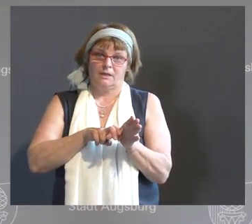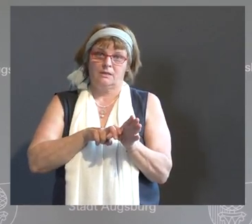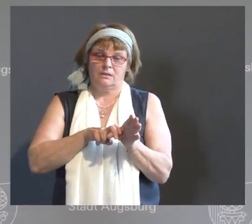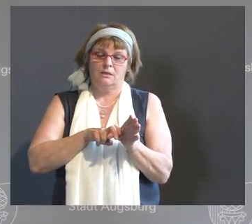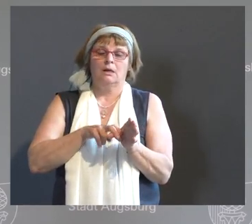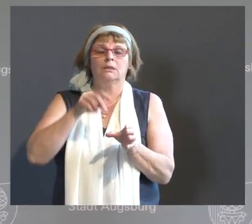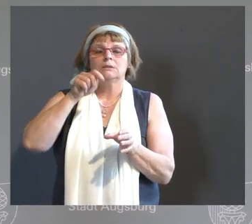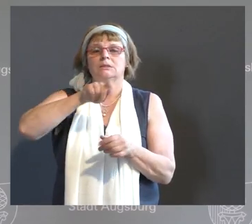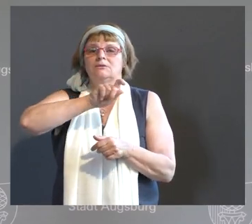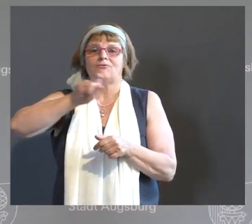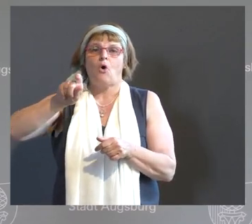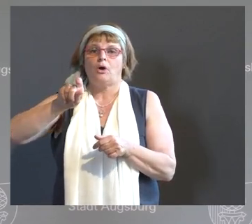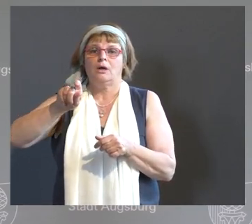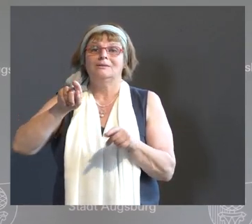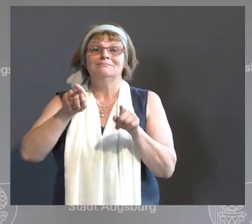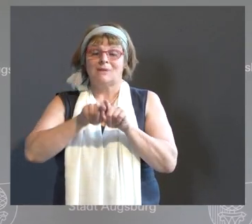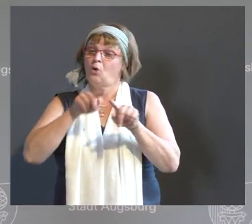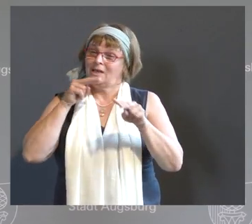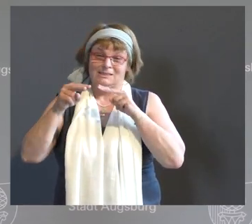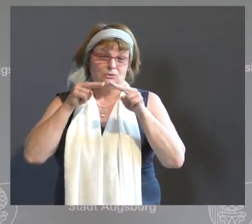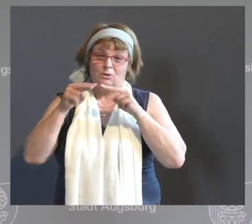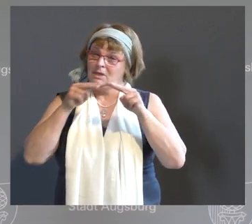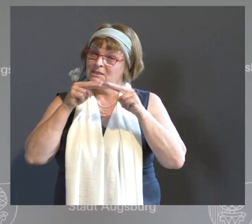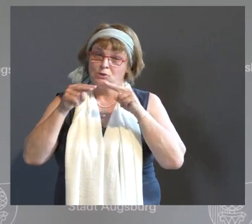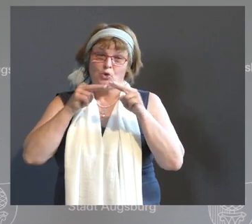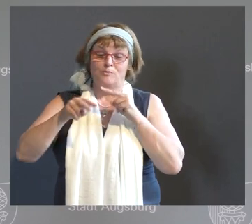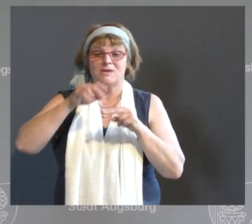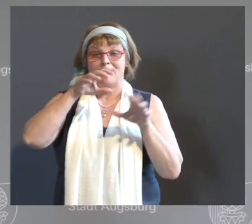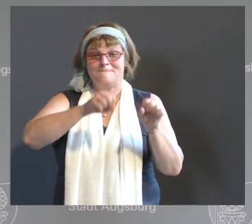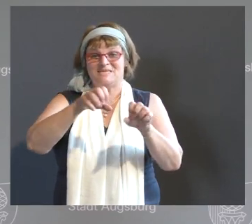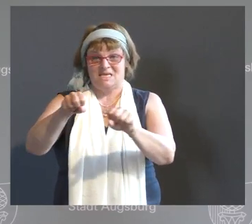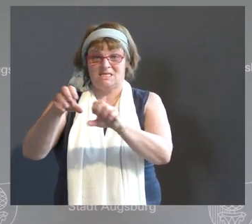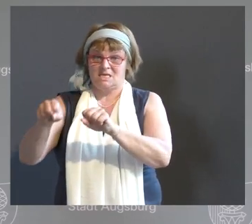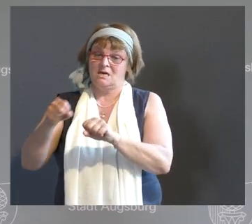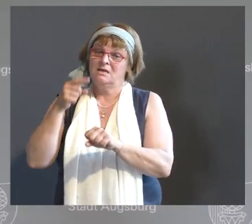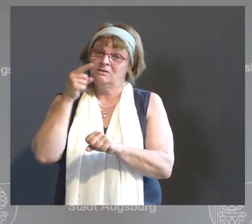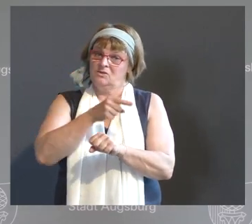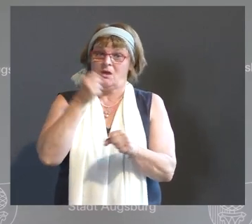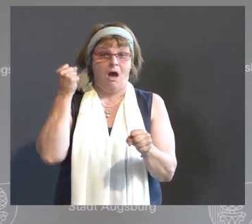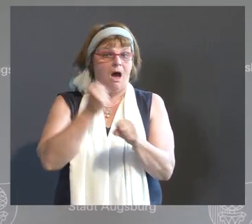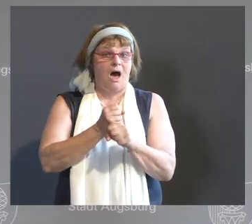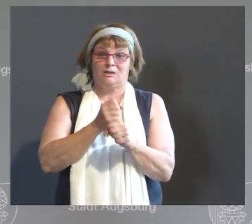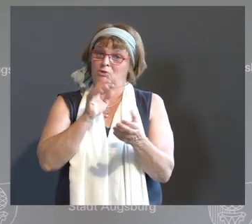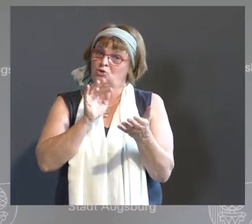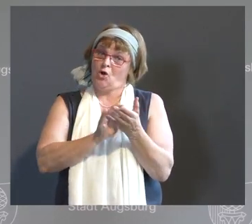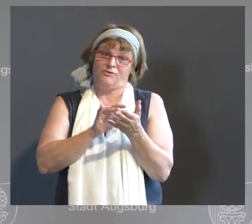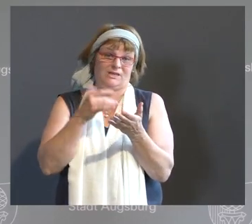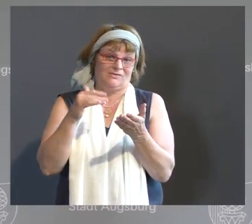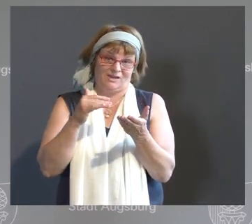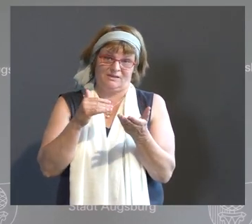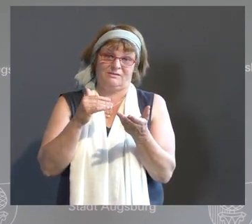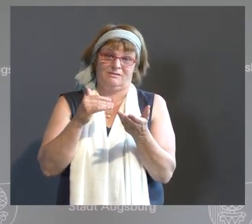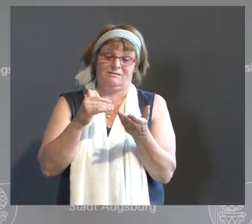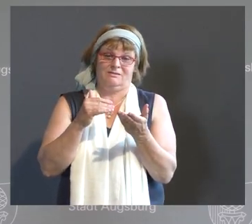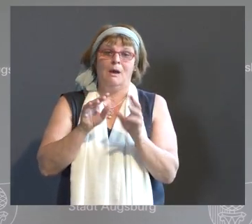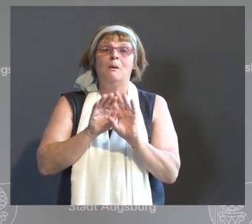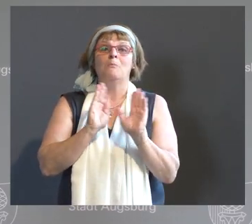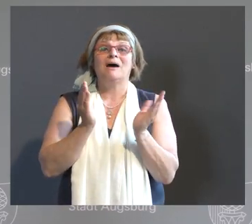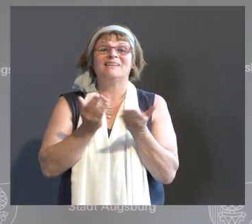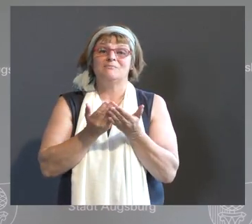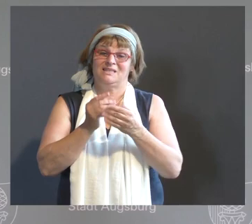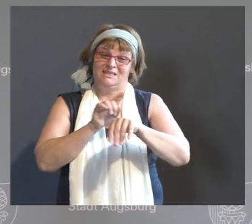Woche erfolgen. Das Gleiche werden wir auch mit der Gastronomie machen. Die trifft es hart in den letzten Monaten. Sie müssen auch jetzt mitziehen. Das ist